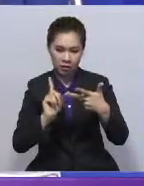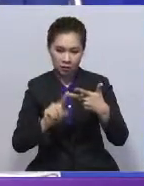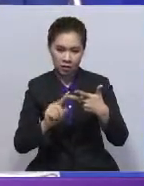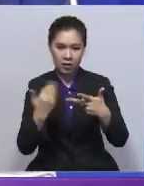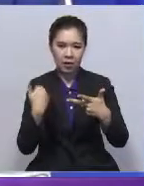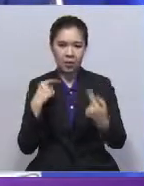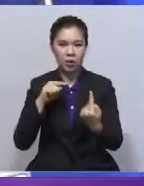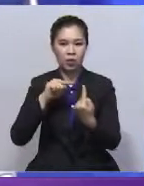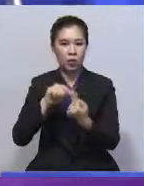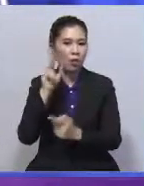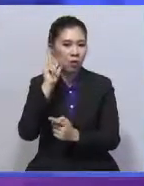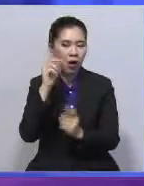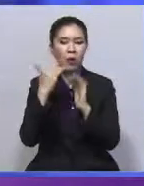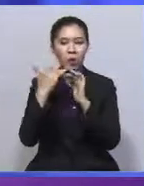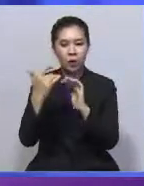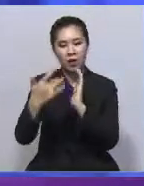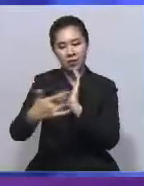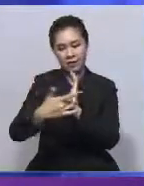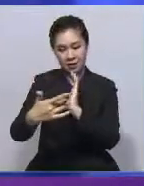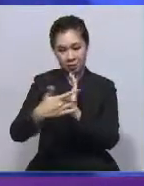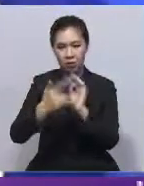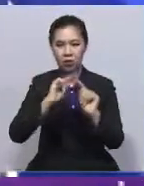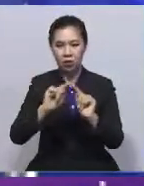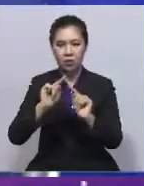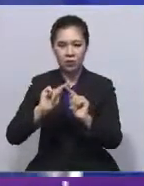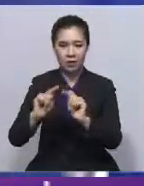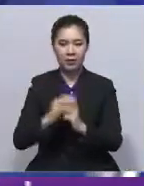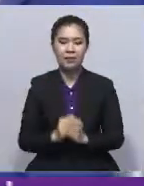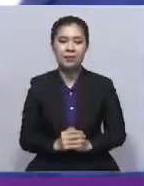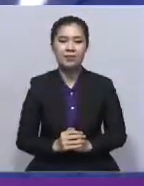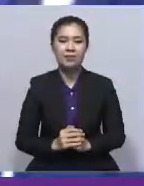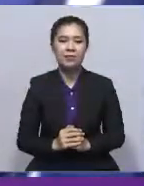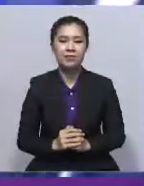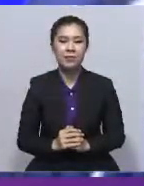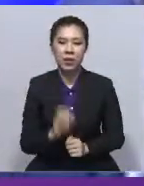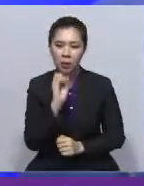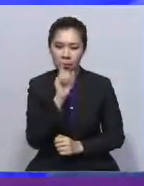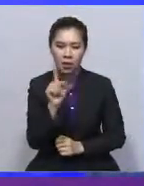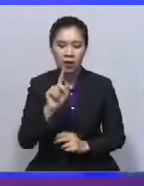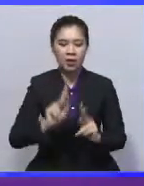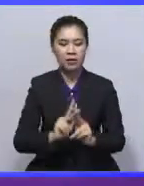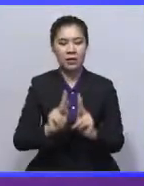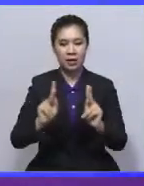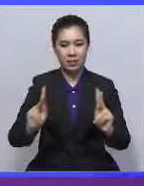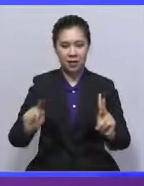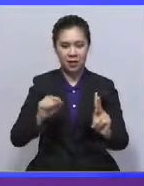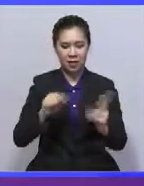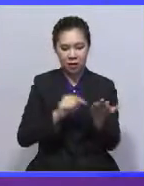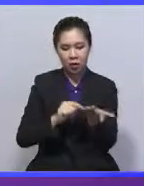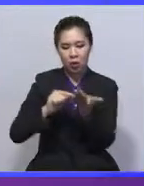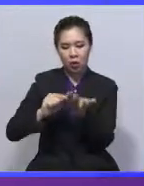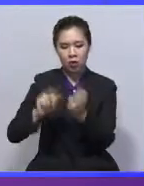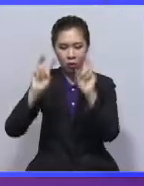รูปด้านสื่อสารมวลชนเทคโนโลยีสารสนเทศโดยนายจิรชัยมูลทองโรยครับเปิดเผยว่าคณะกรรมการปฏิรูปนะครับได้นำเสนอ6ประ